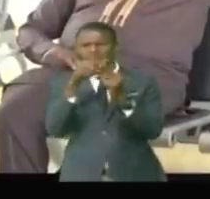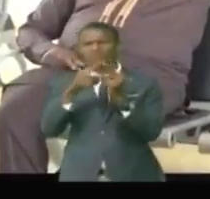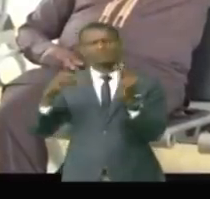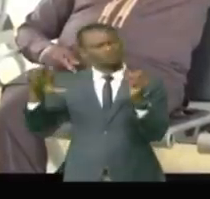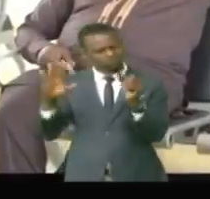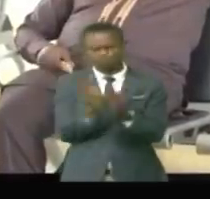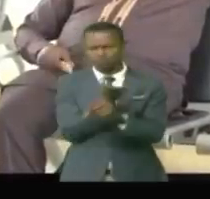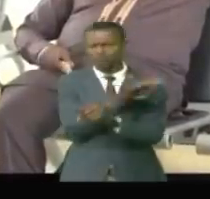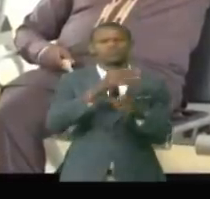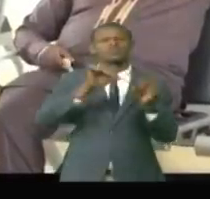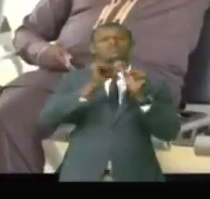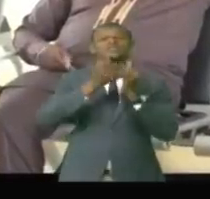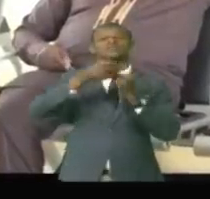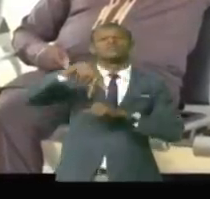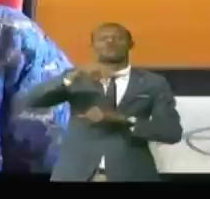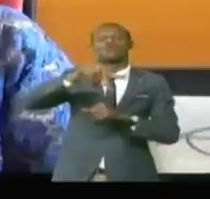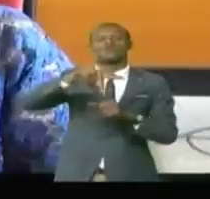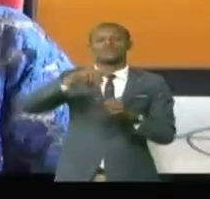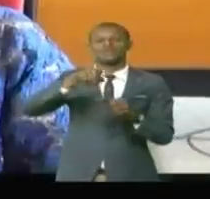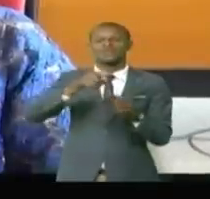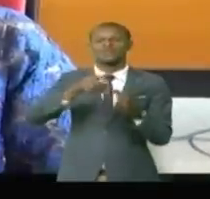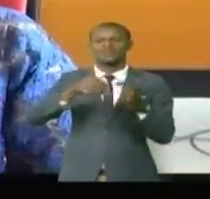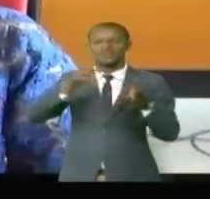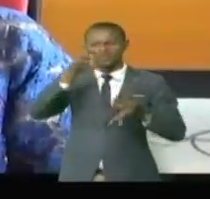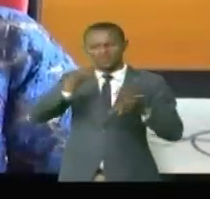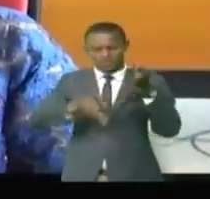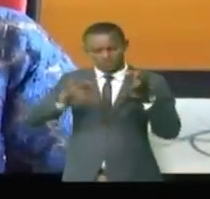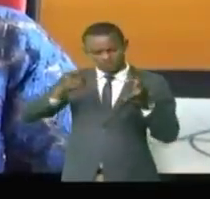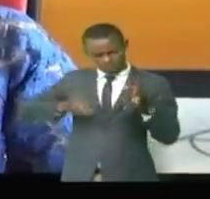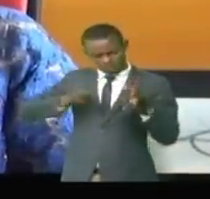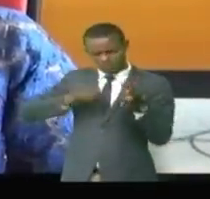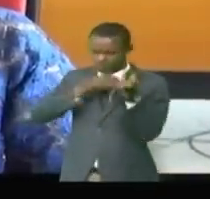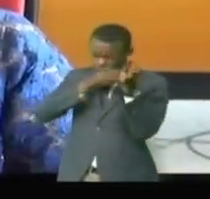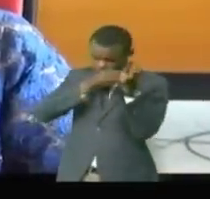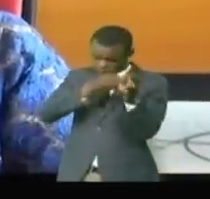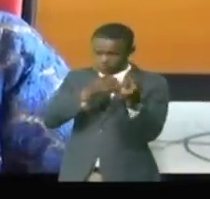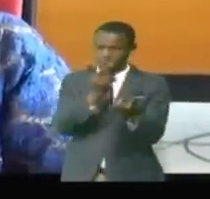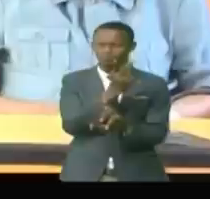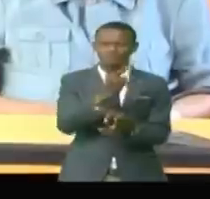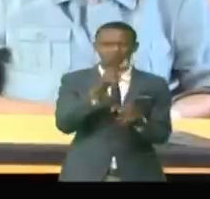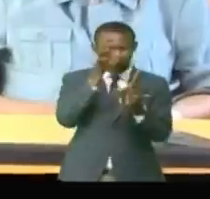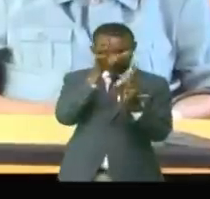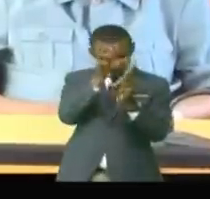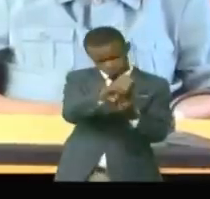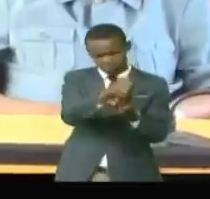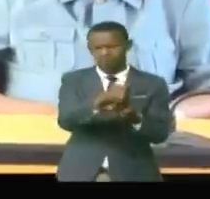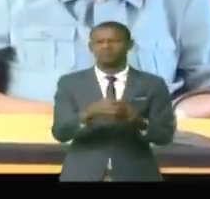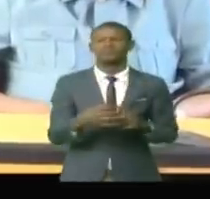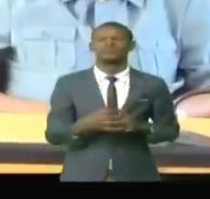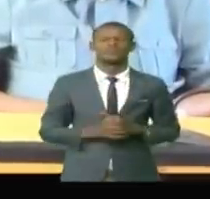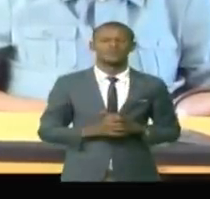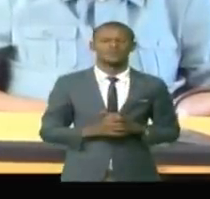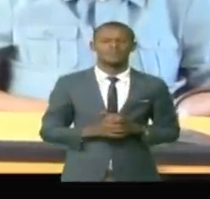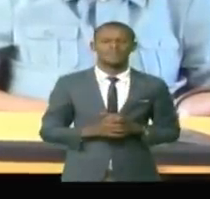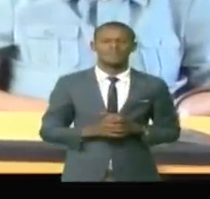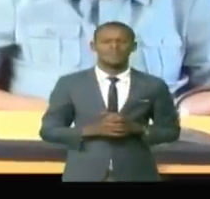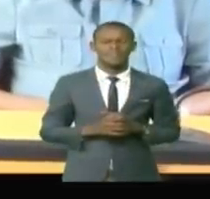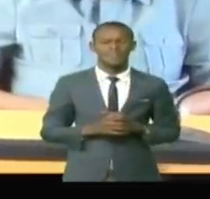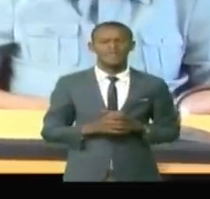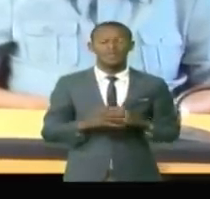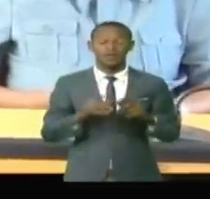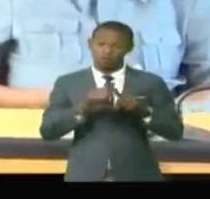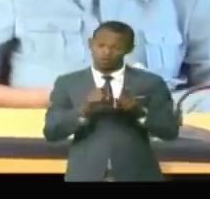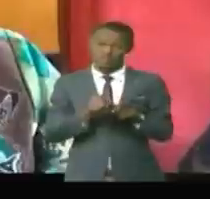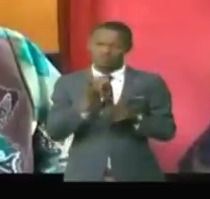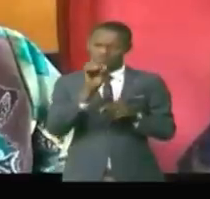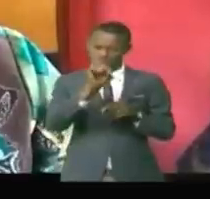leurs moyens de défense. Il faudra des solutions idoines pour mettre définitivement fin à cette crise persistante qui paralyse le